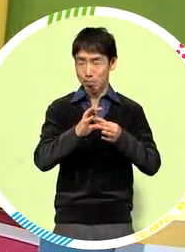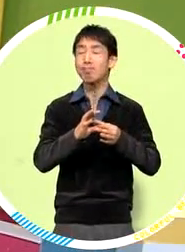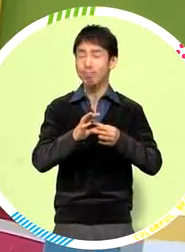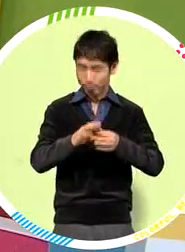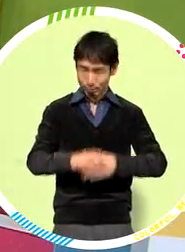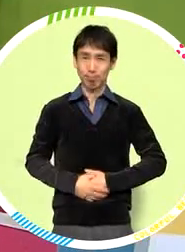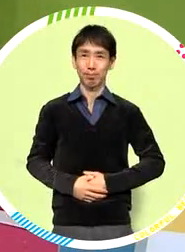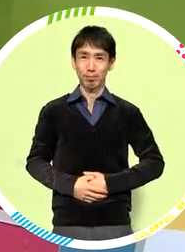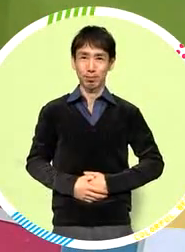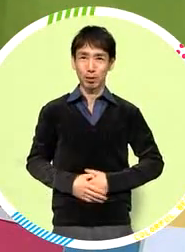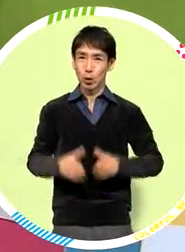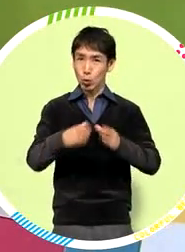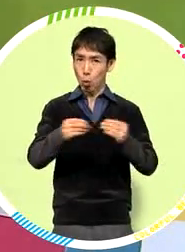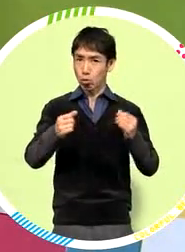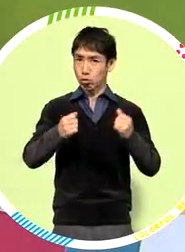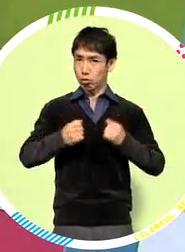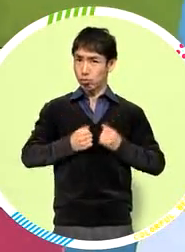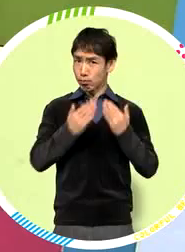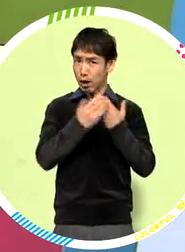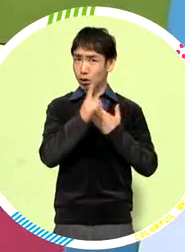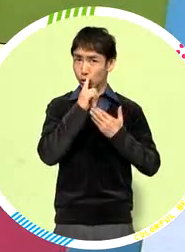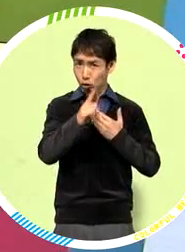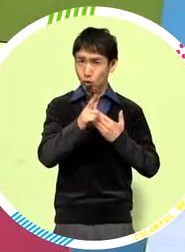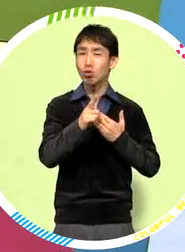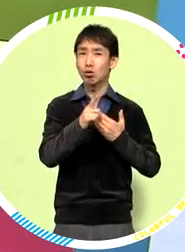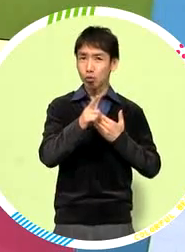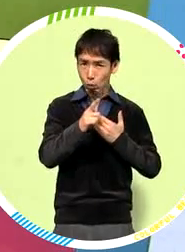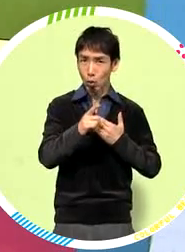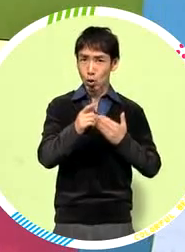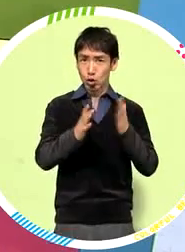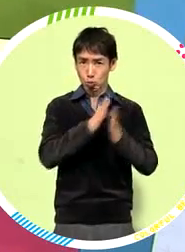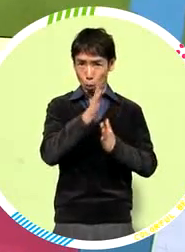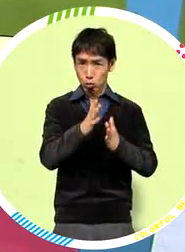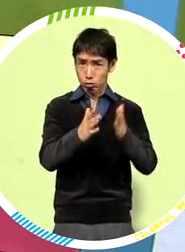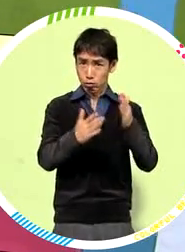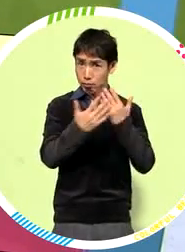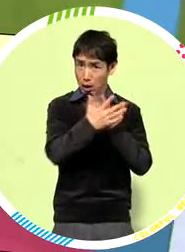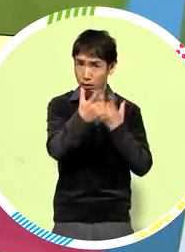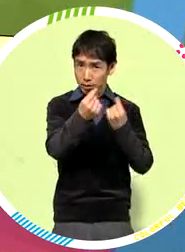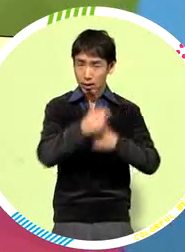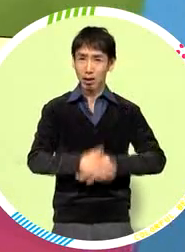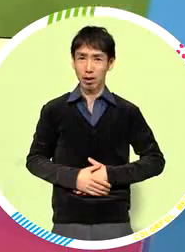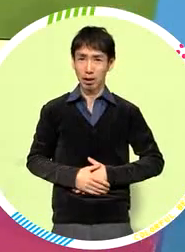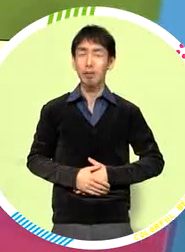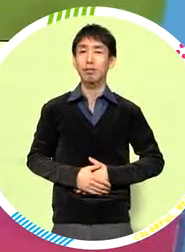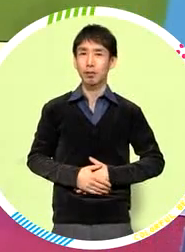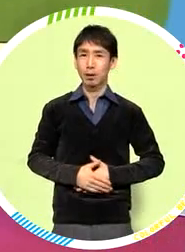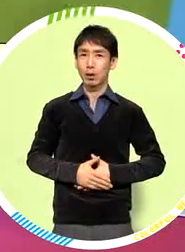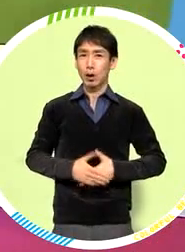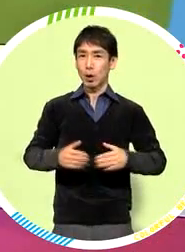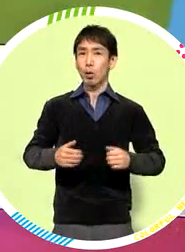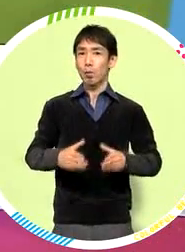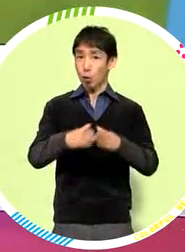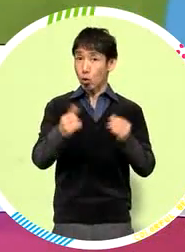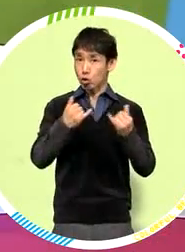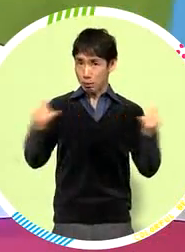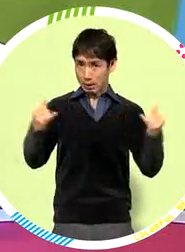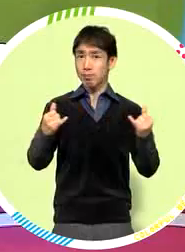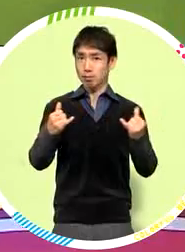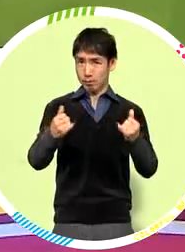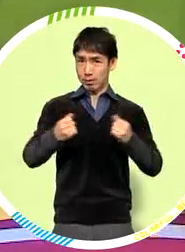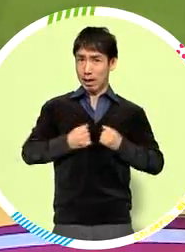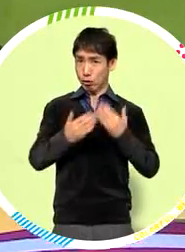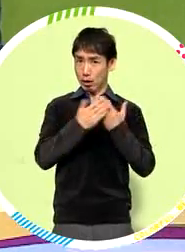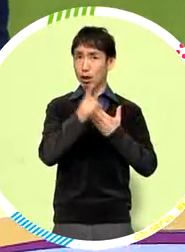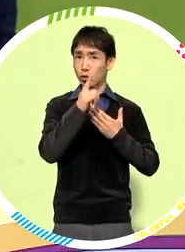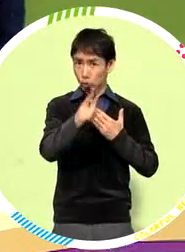ていうと都道府県対抗のスポーツ大会のこと で、そうなんです、うん、国体つまりね、国民体育大会はですね、はいはい、国のスポーツ振